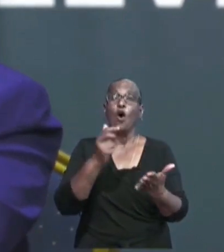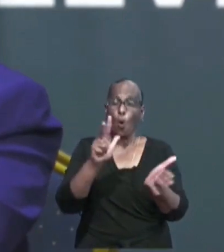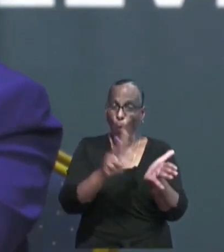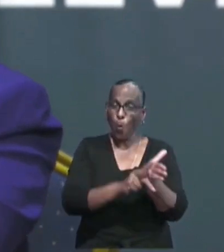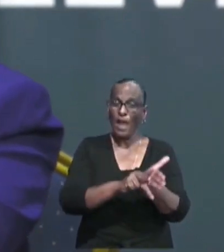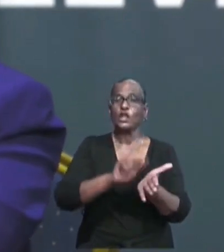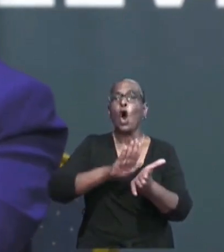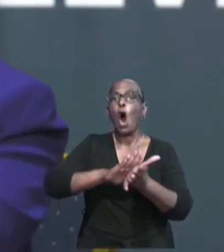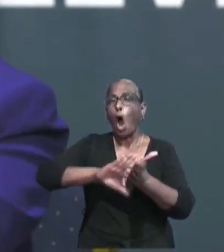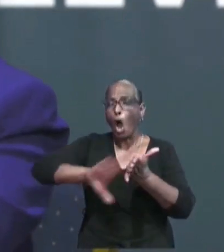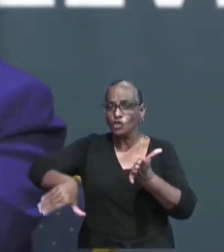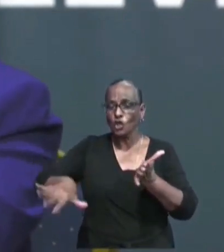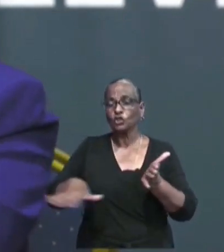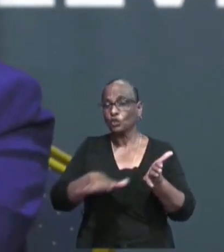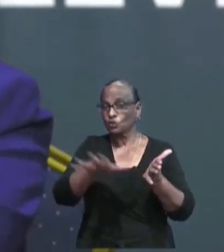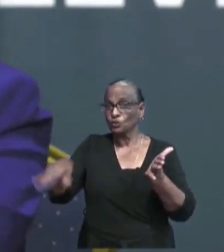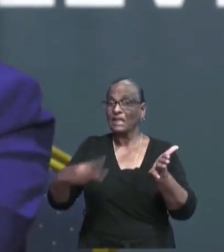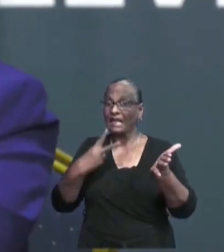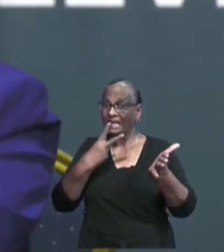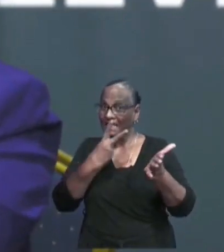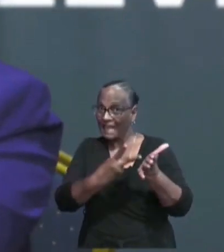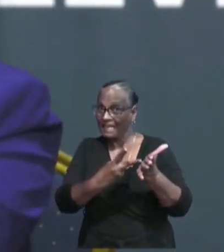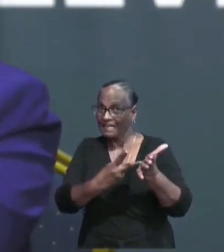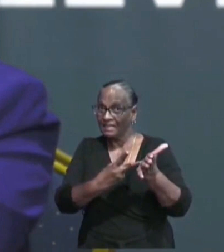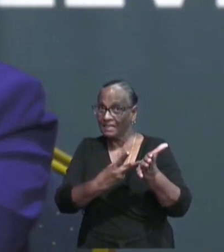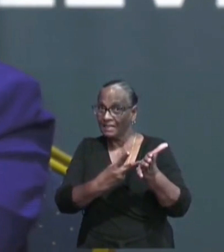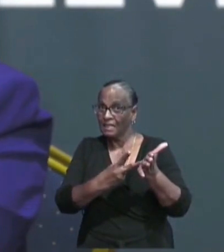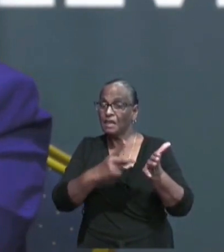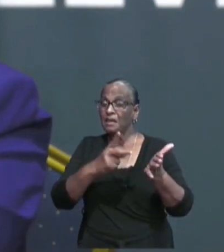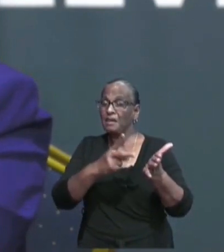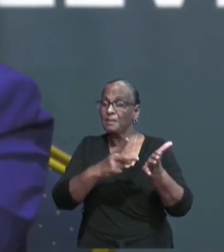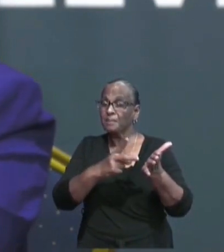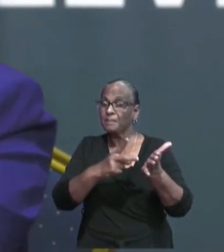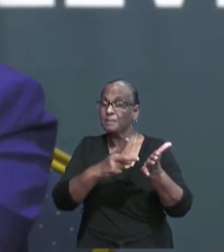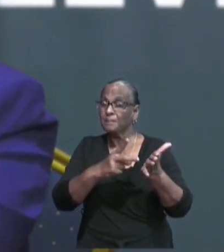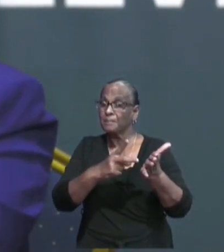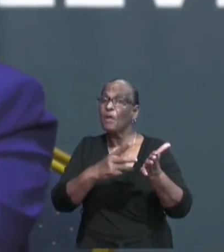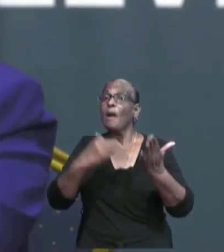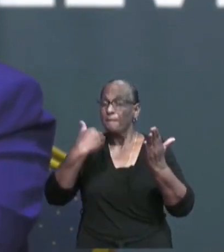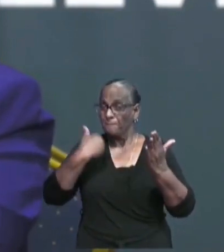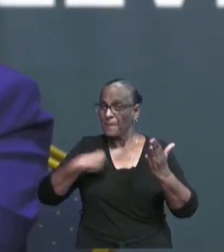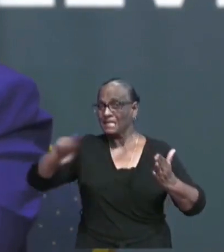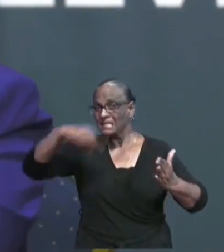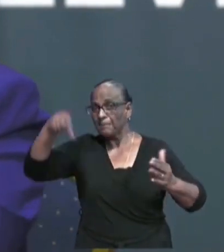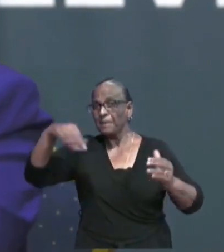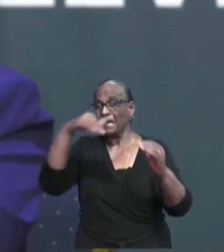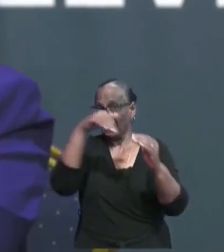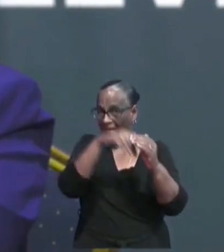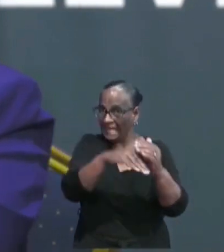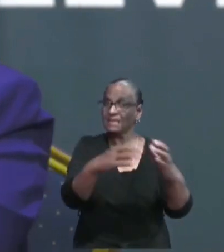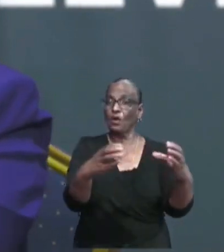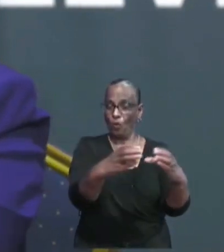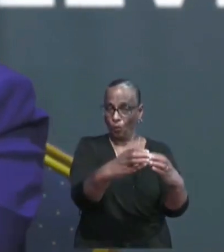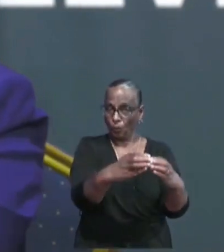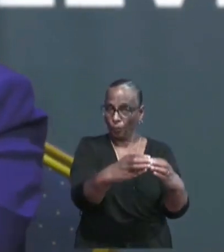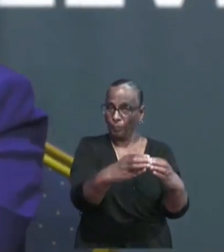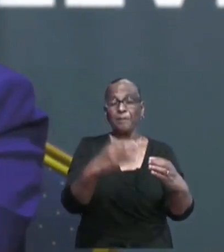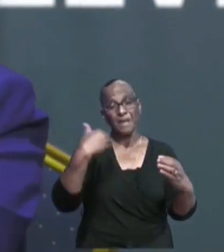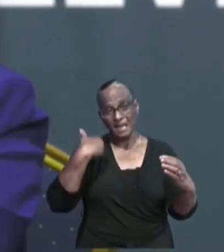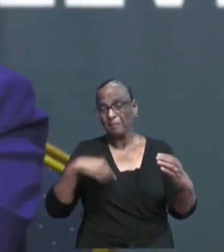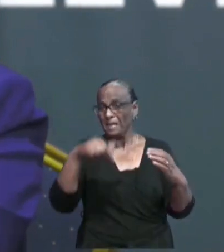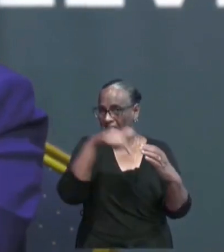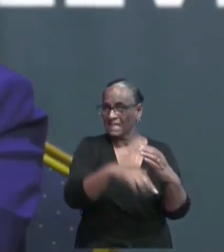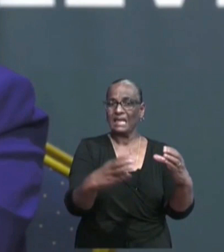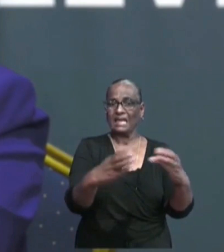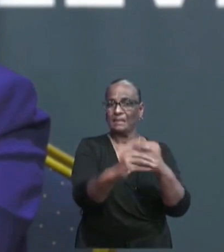uitzonderingstoestand kijkt, dan ziet u dat er nog meer mensen genoemd worden, meer functionarissen genoemd